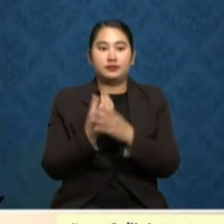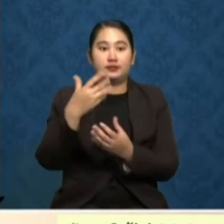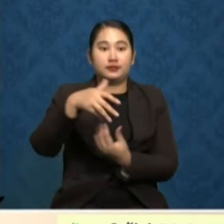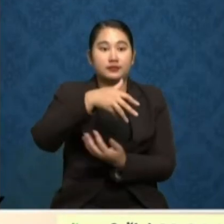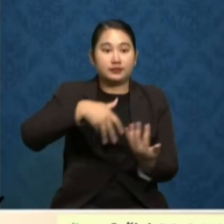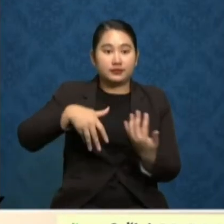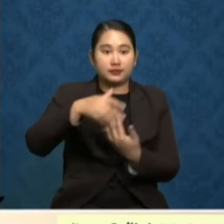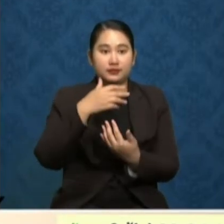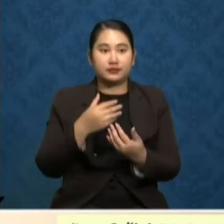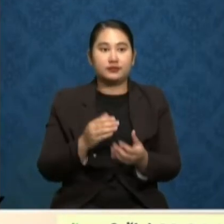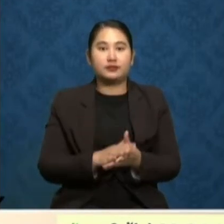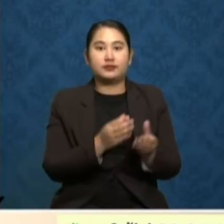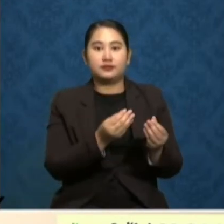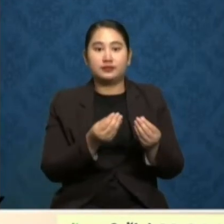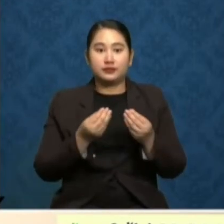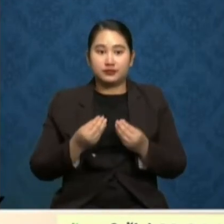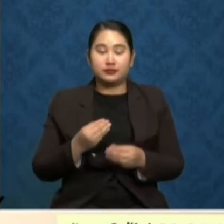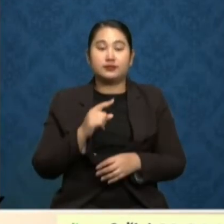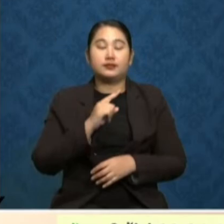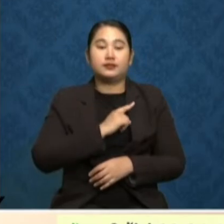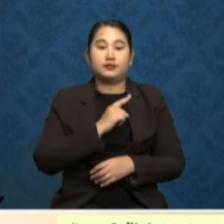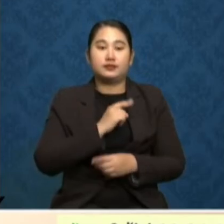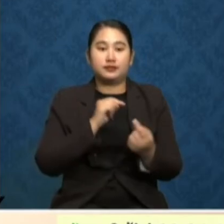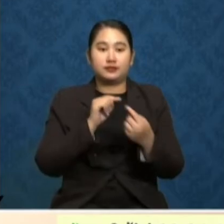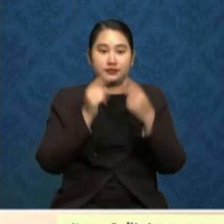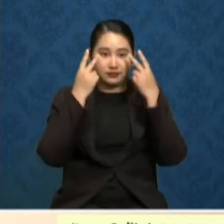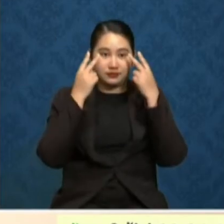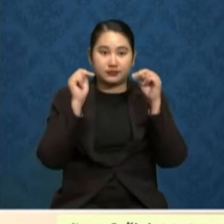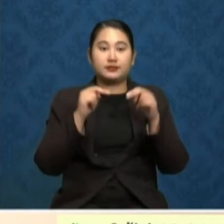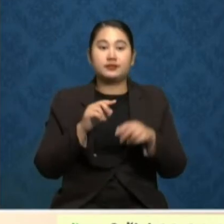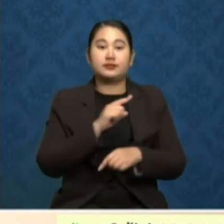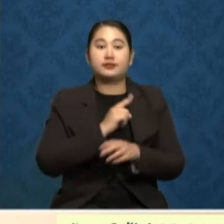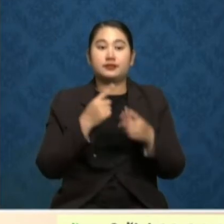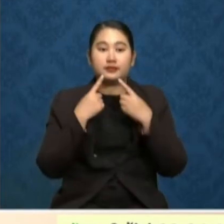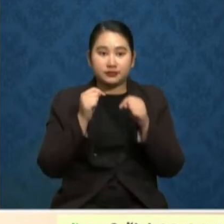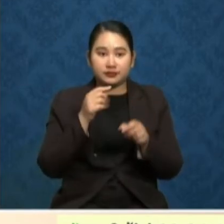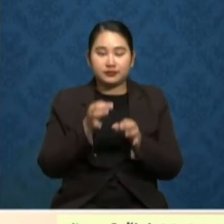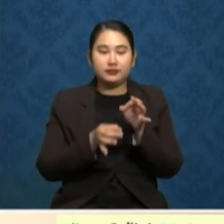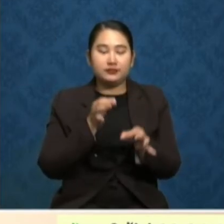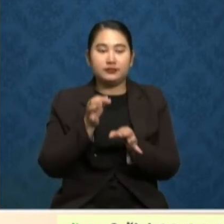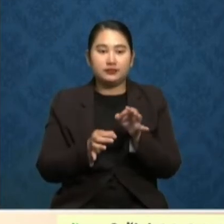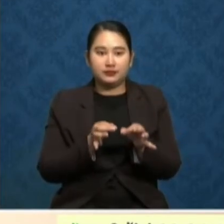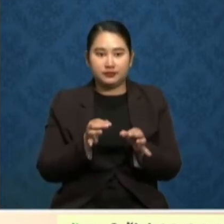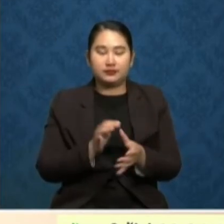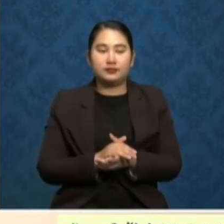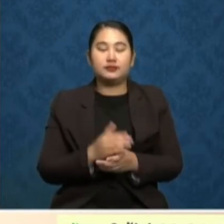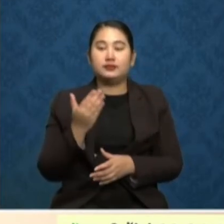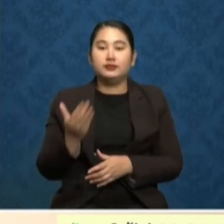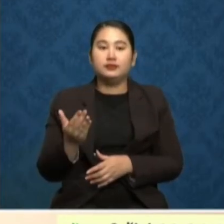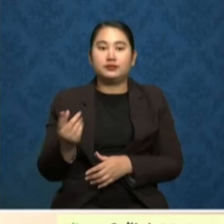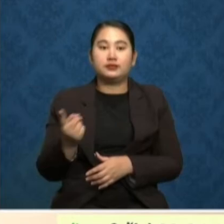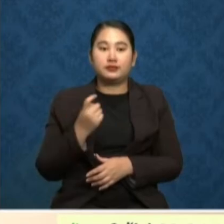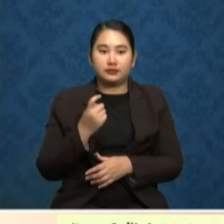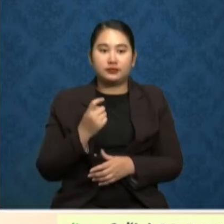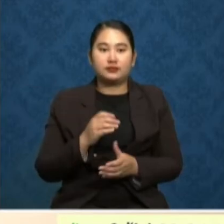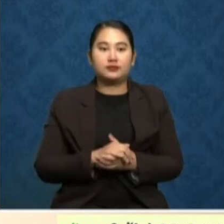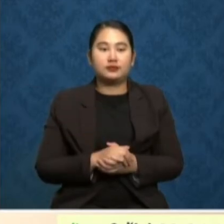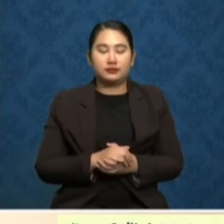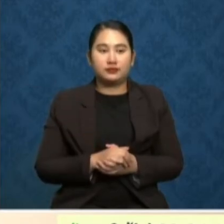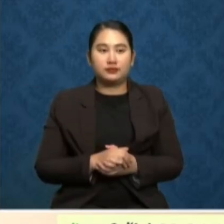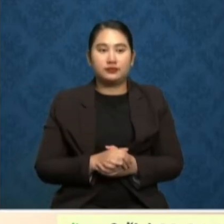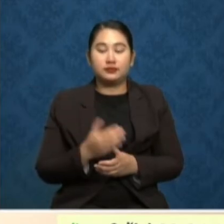ครัได้รบมอปหมายใหจาก พระททนยอยappa ทบน